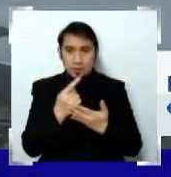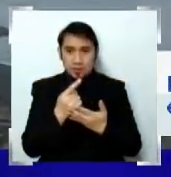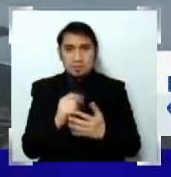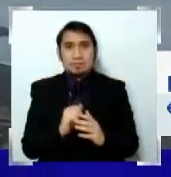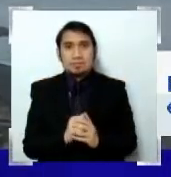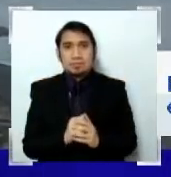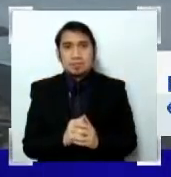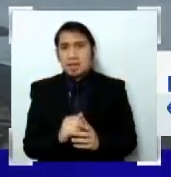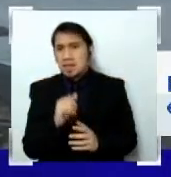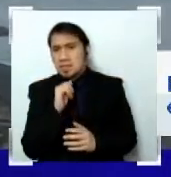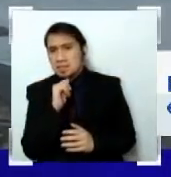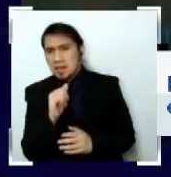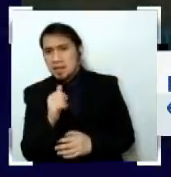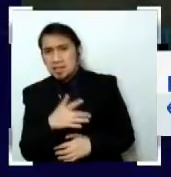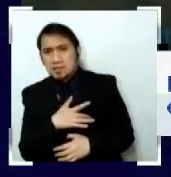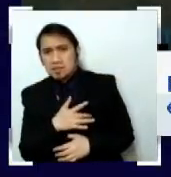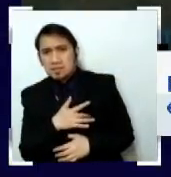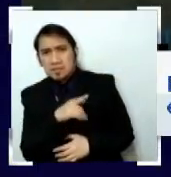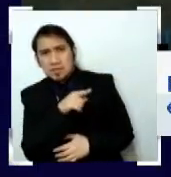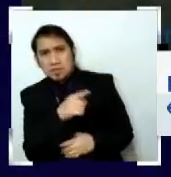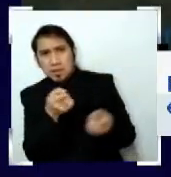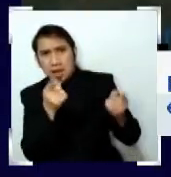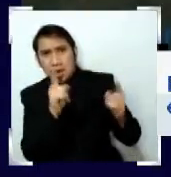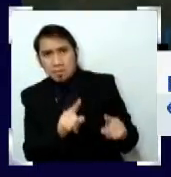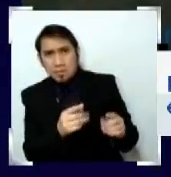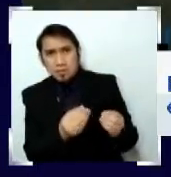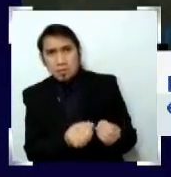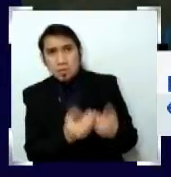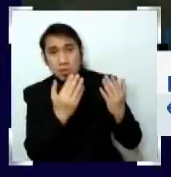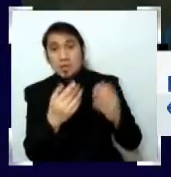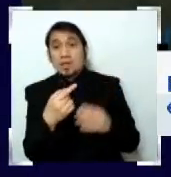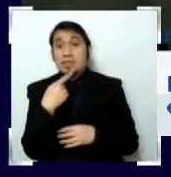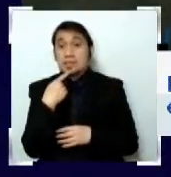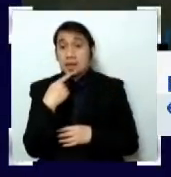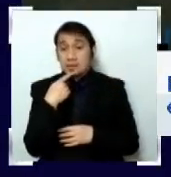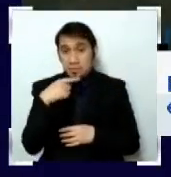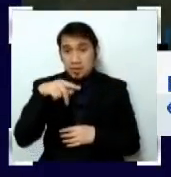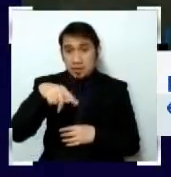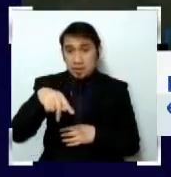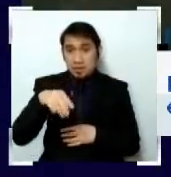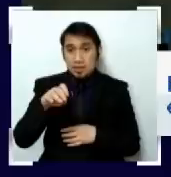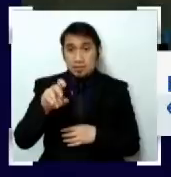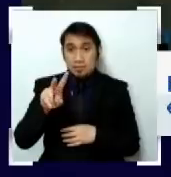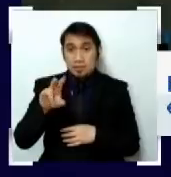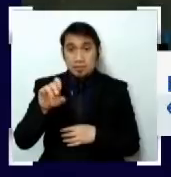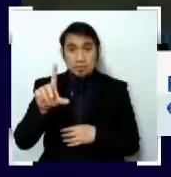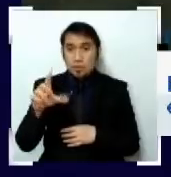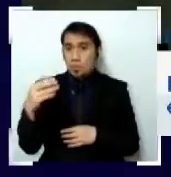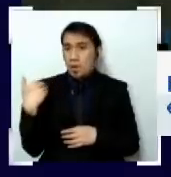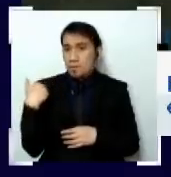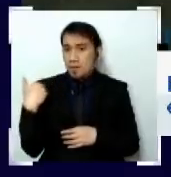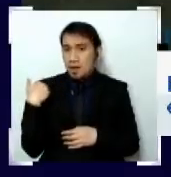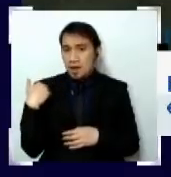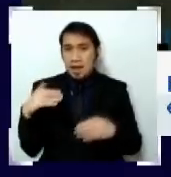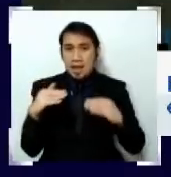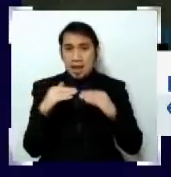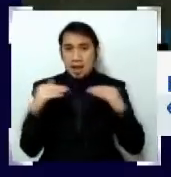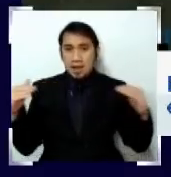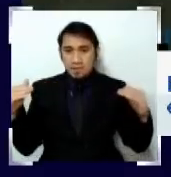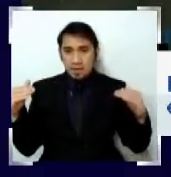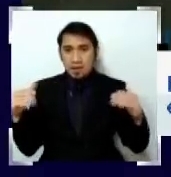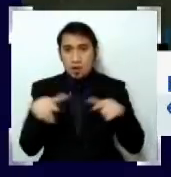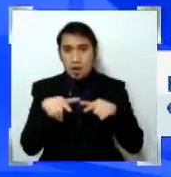mga komunidad ang mga pagsabog. Ayon po sa FIVOX, hindi pa itataas sa Alert Level 4 ang bulkan.